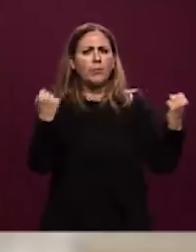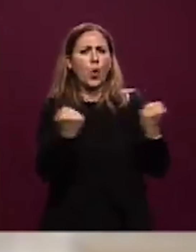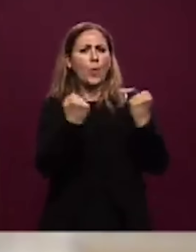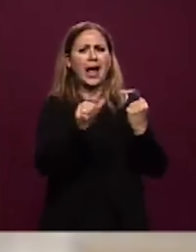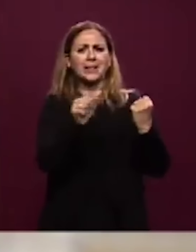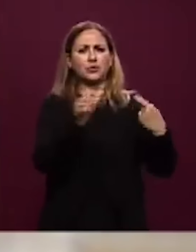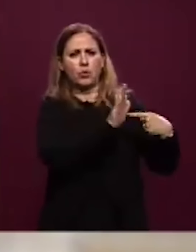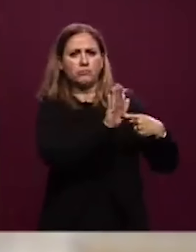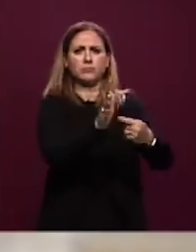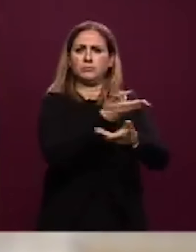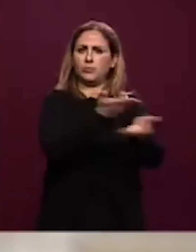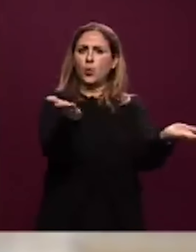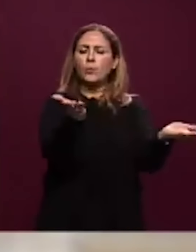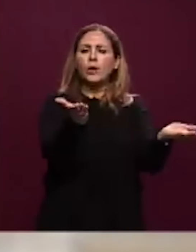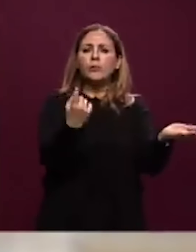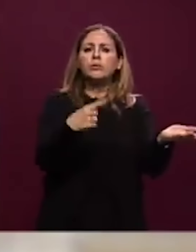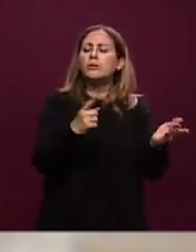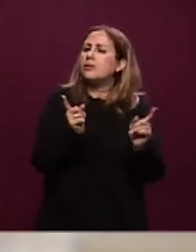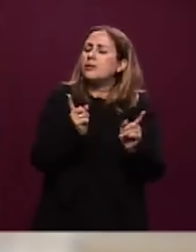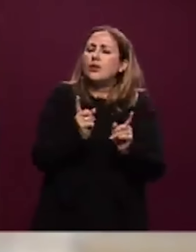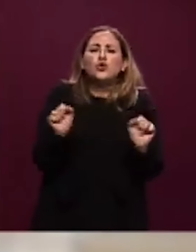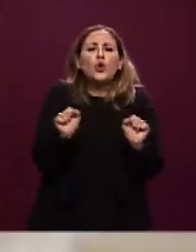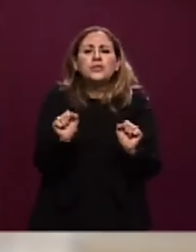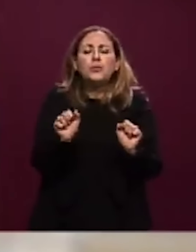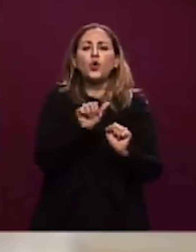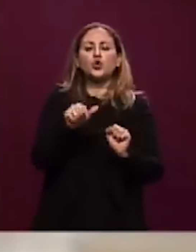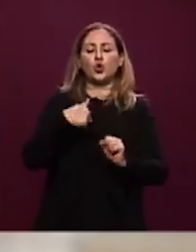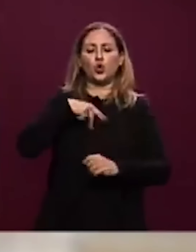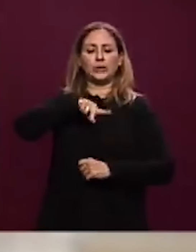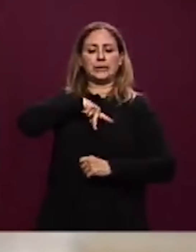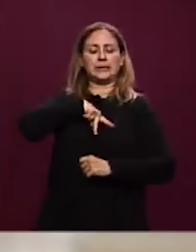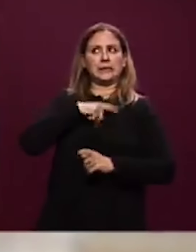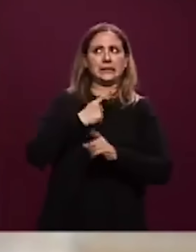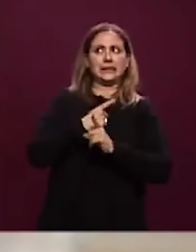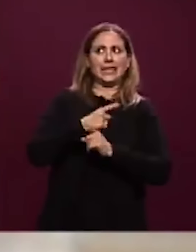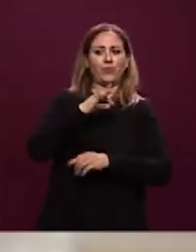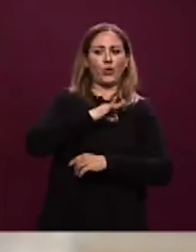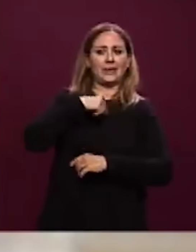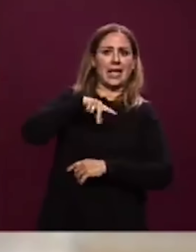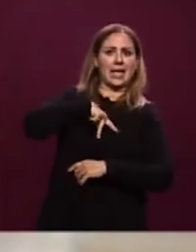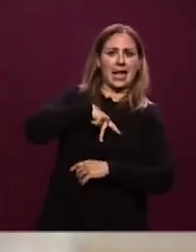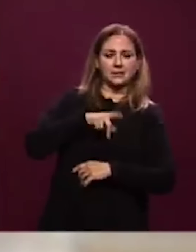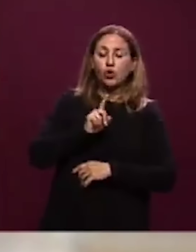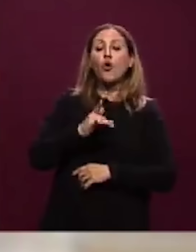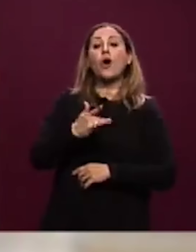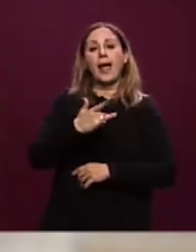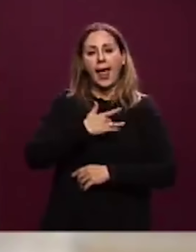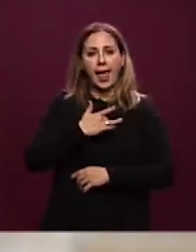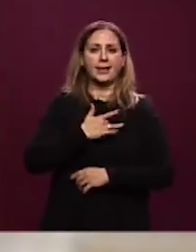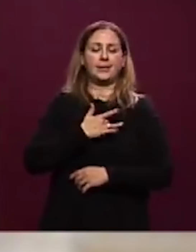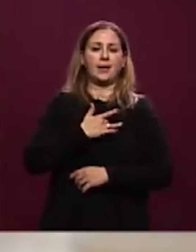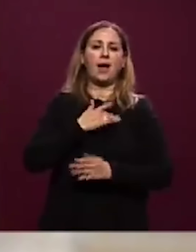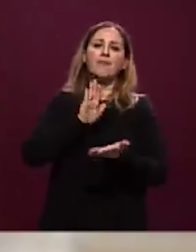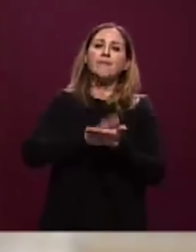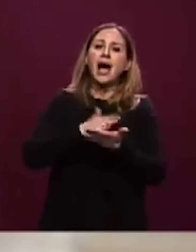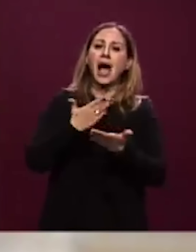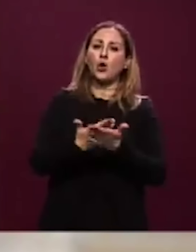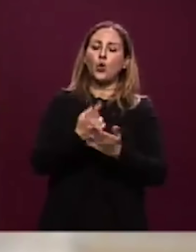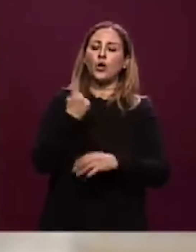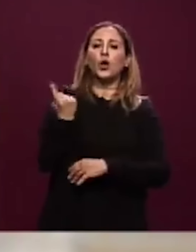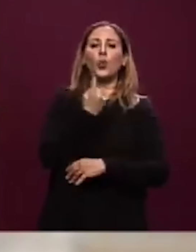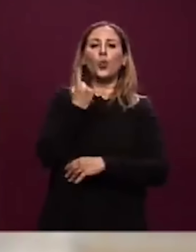a seconda della nostra convenienza. Si usa l'etica come nostro valore e come nostro faro e si sta